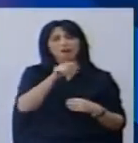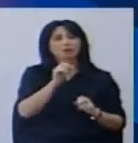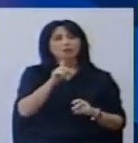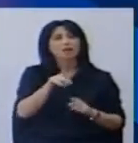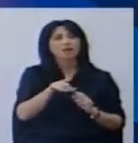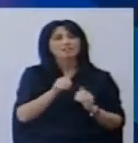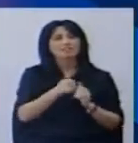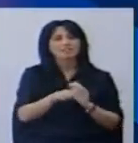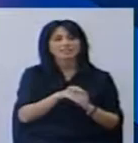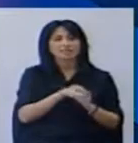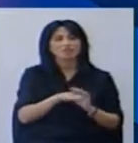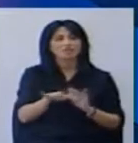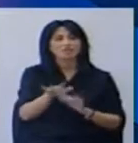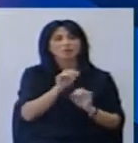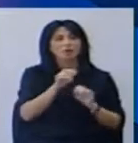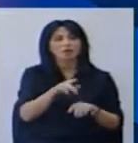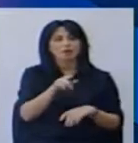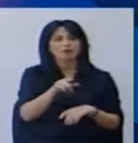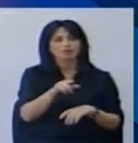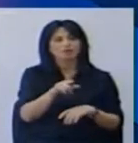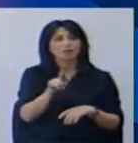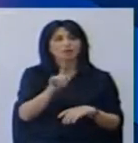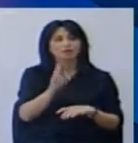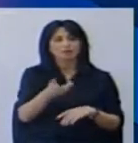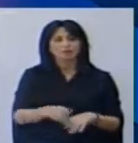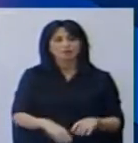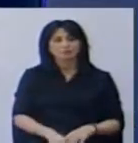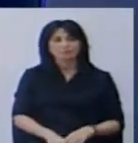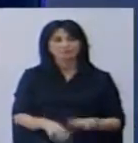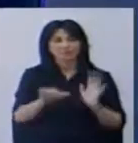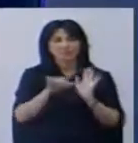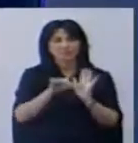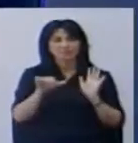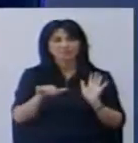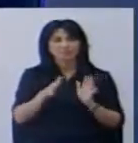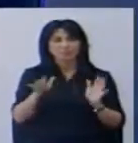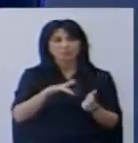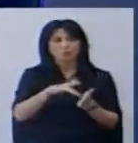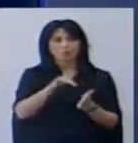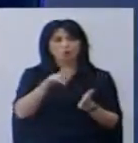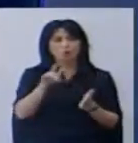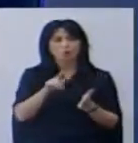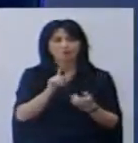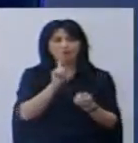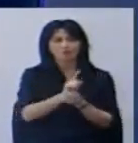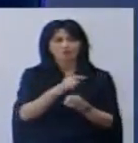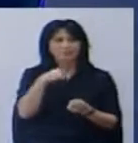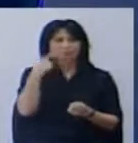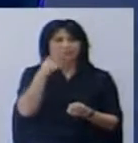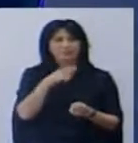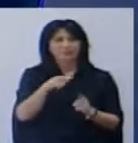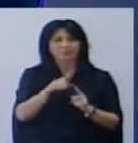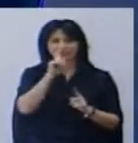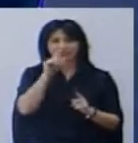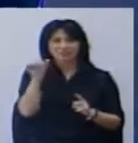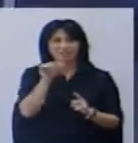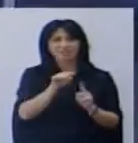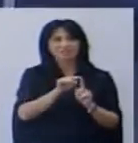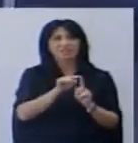regionebshi garkol informatsiis naklebo gog ra khteba am tvalsa. 6000-ze met mokhalakhes shevkhdi piradat. Am tu